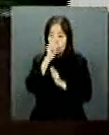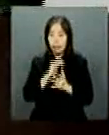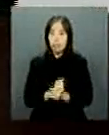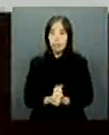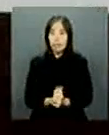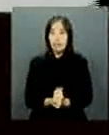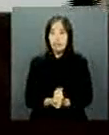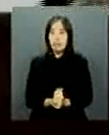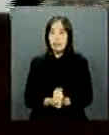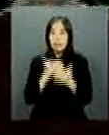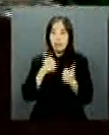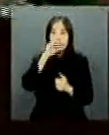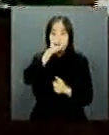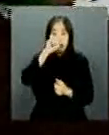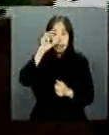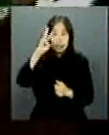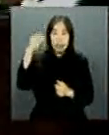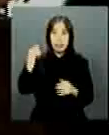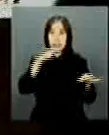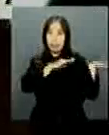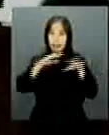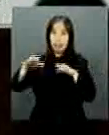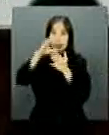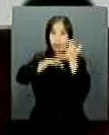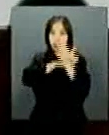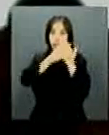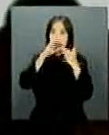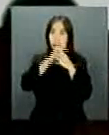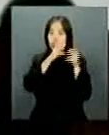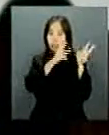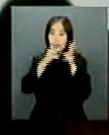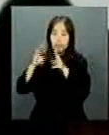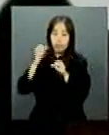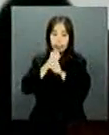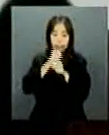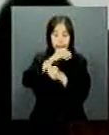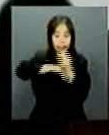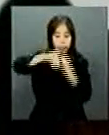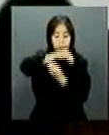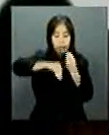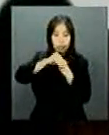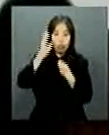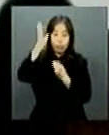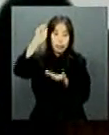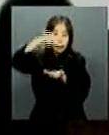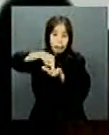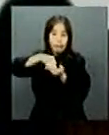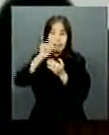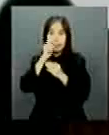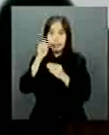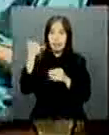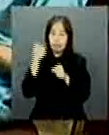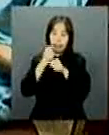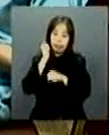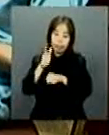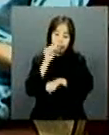สสว.ยังเตรียมมาตรการฟื้นธุรกิจและมาตรการสร้างผู้ประกอบการสำหรับผู้ประกอบการและผู้ถูกเลิกจ้างเ